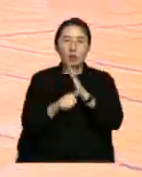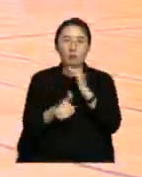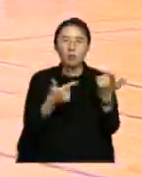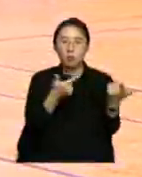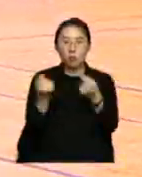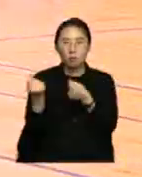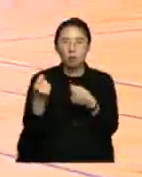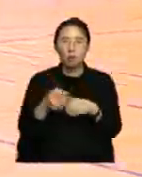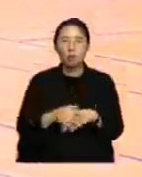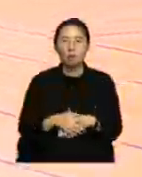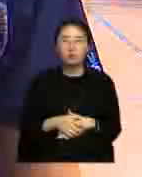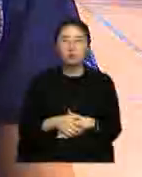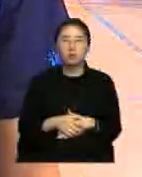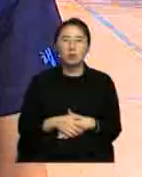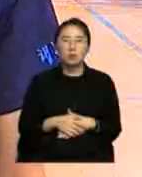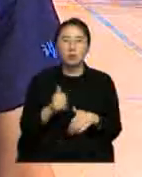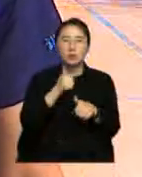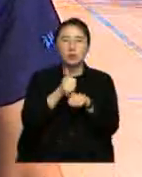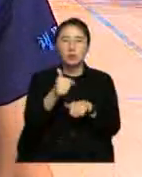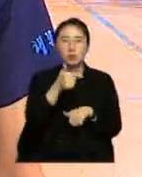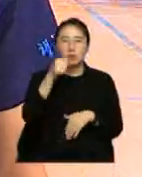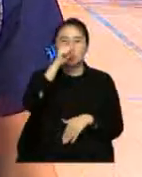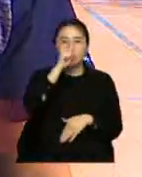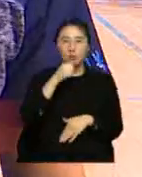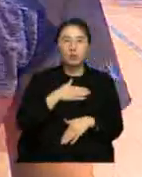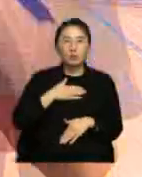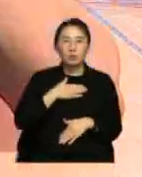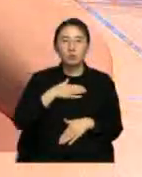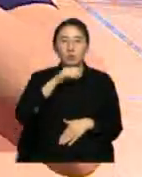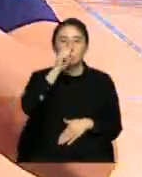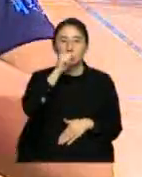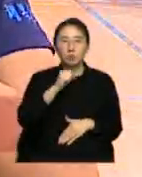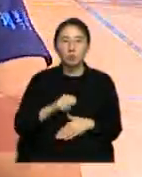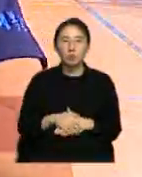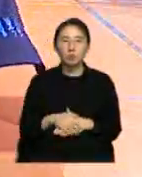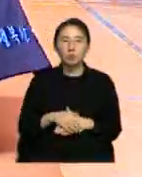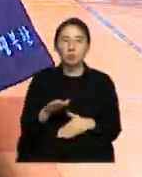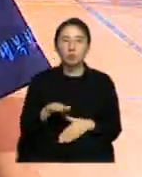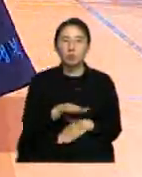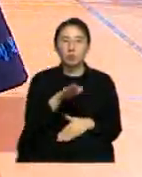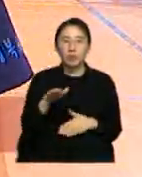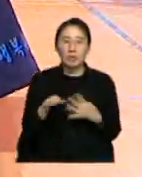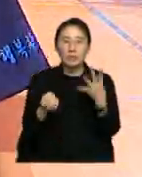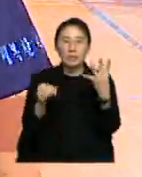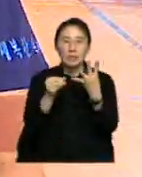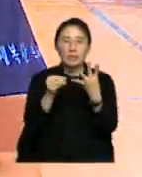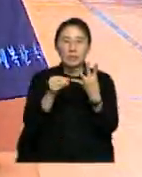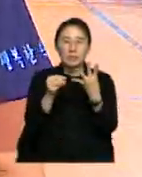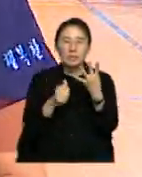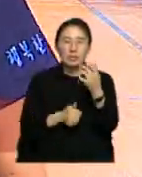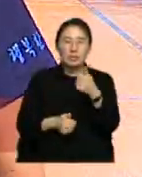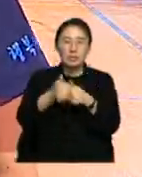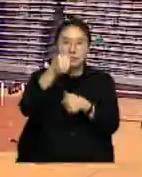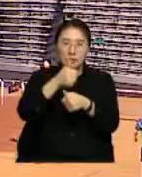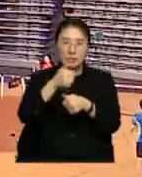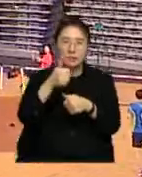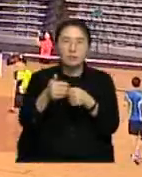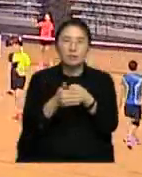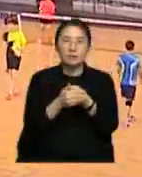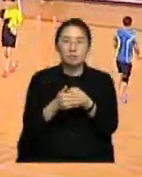못지 않습니다. 너무 이겼으니까 좋죠. 기분 좋고. 저희가 4강까지 올라갔으니까 누군 이길 못